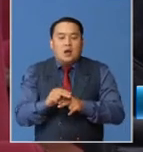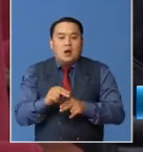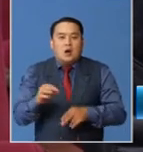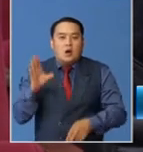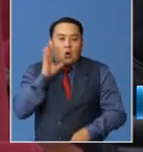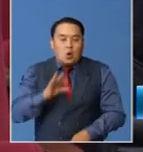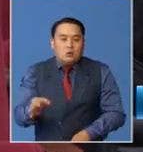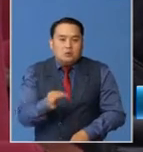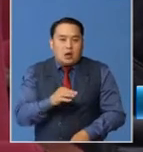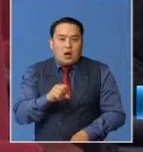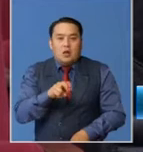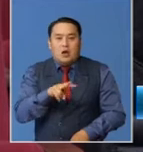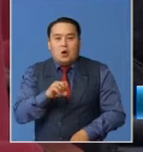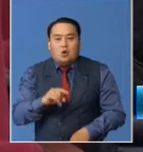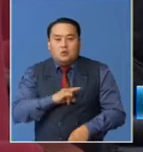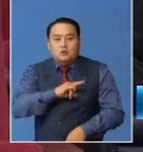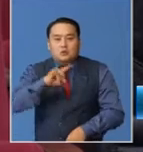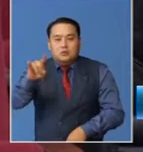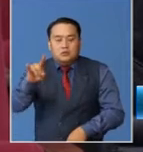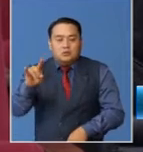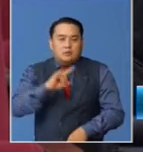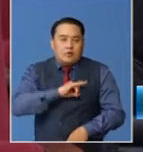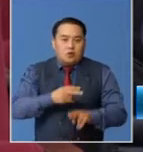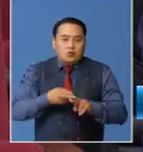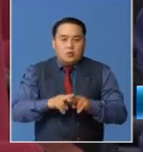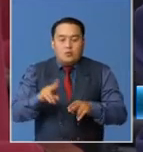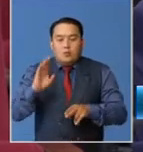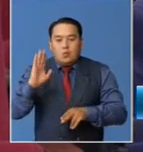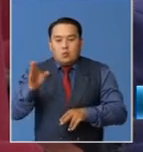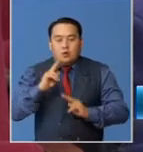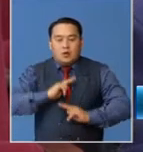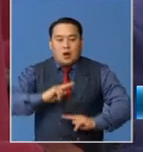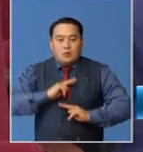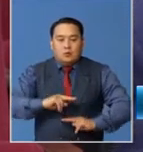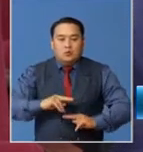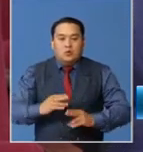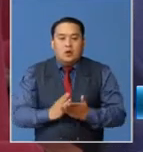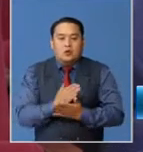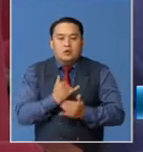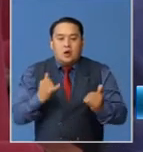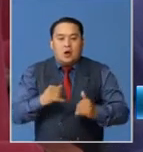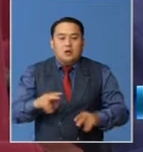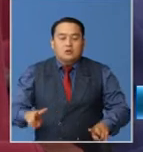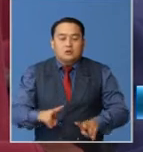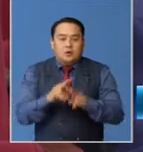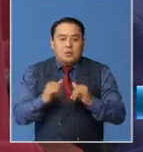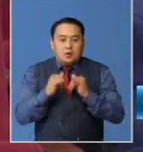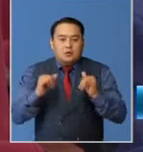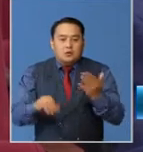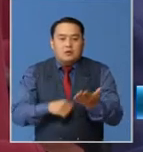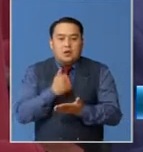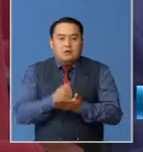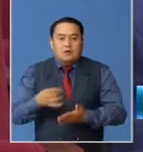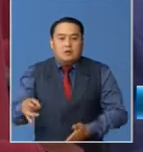озера Алаколь, запущено авиасообщение в две стороны. Мы будем и дальше работать во благо нашей Астаны. Ведь от процветания главного